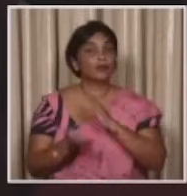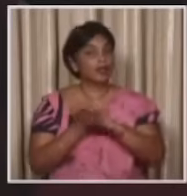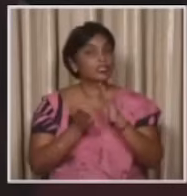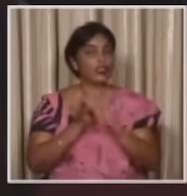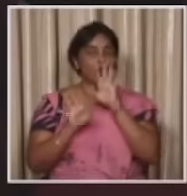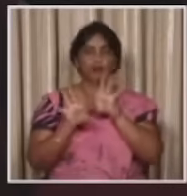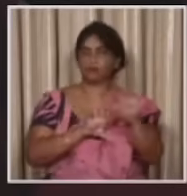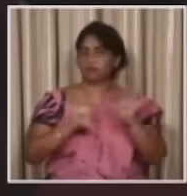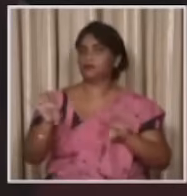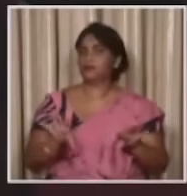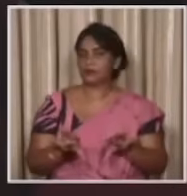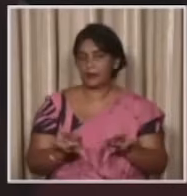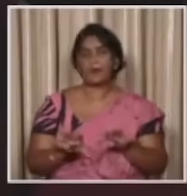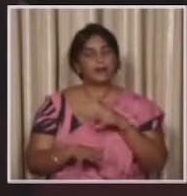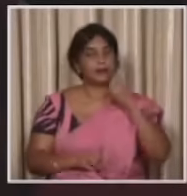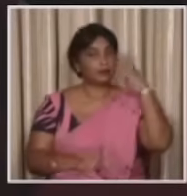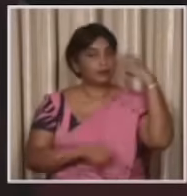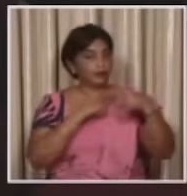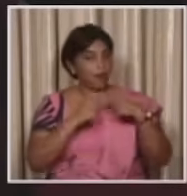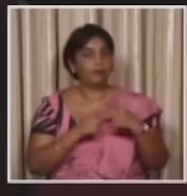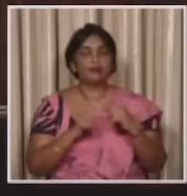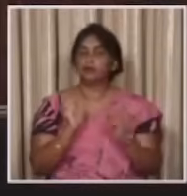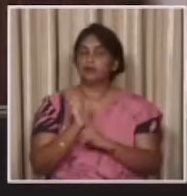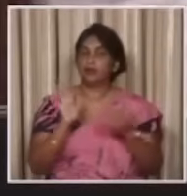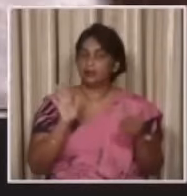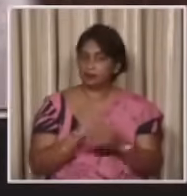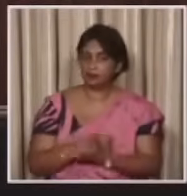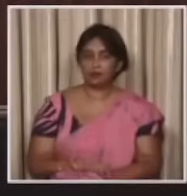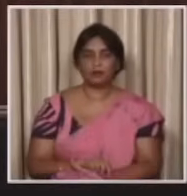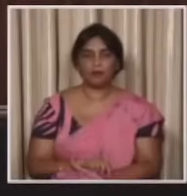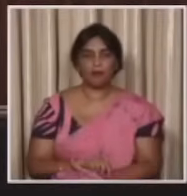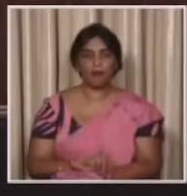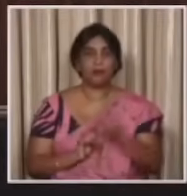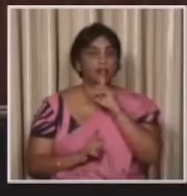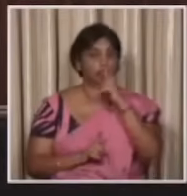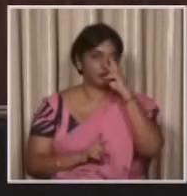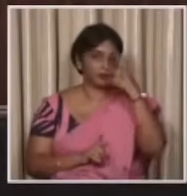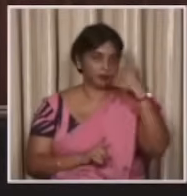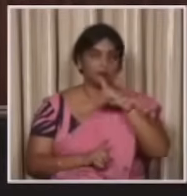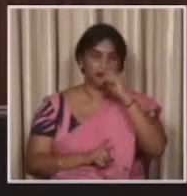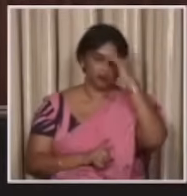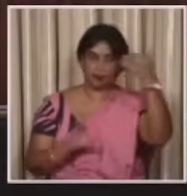වෙන් කරන්න. ජනනය සම්ප්‍රේෂණය. Order please, deputy speaker will take the channel.